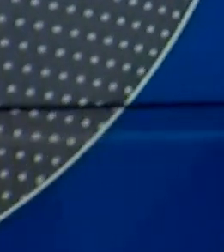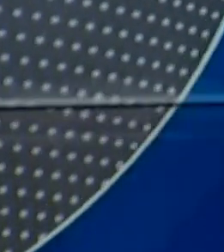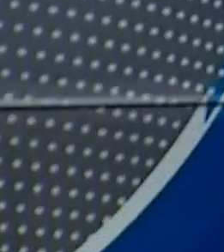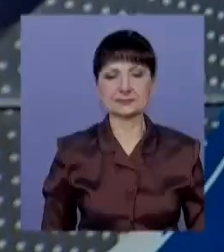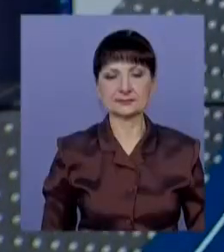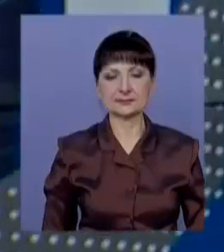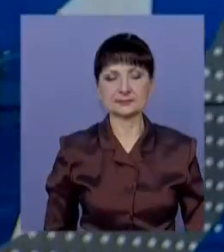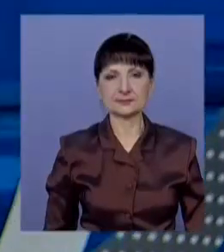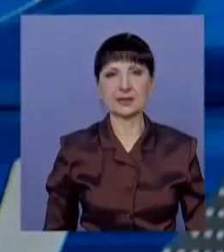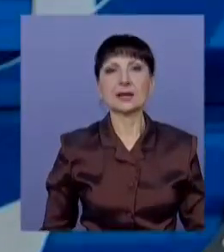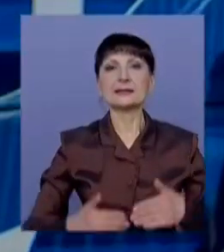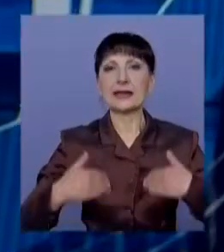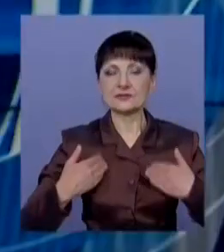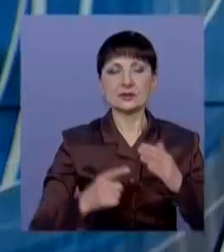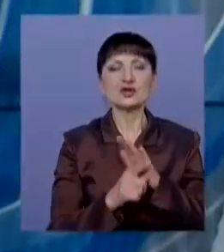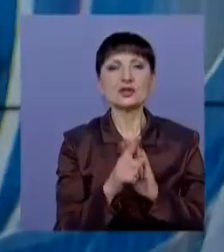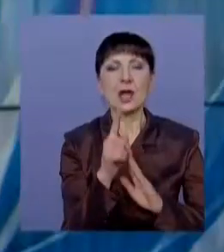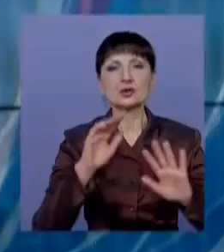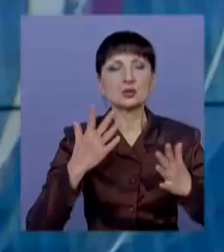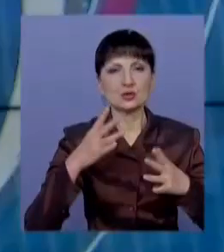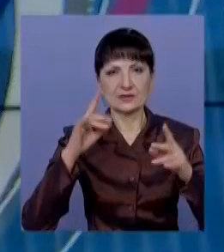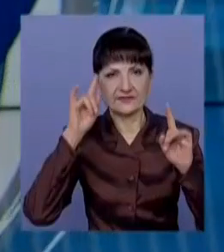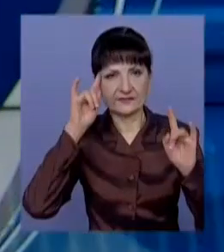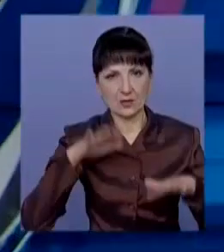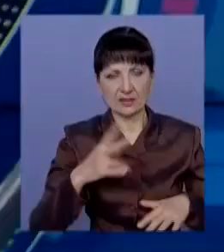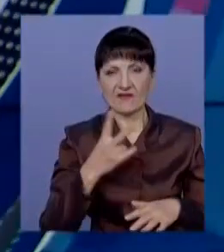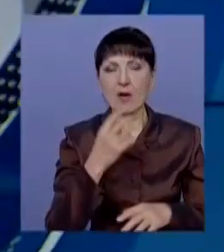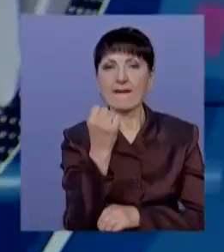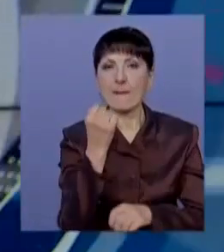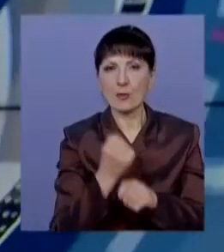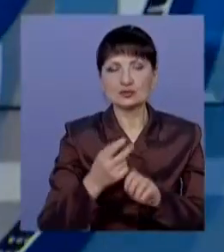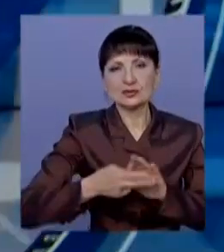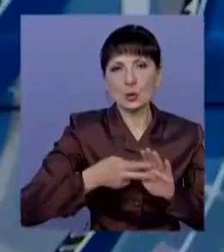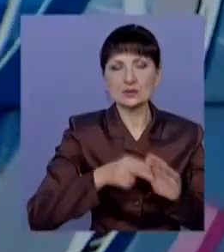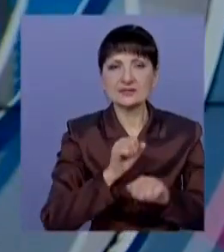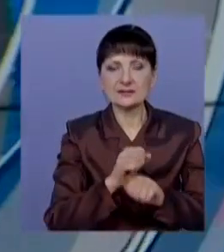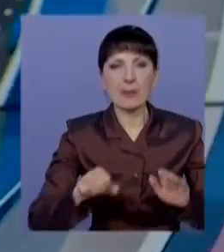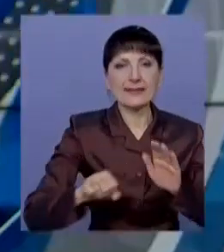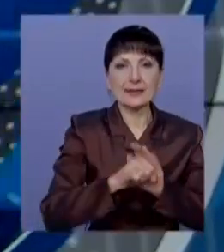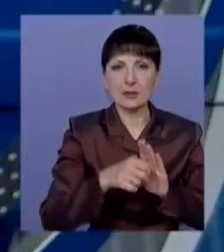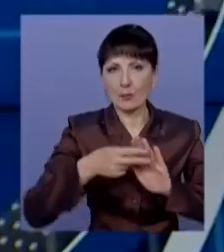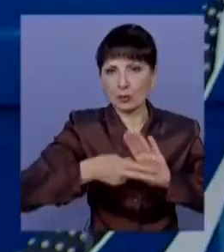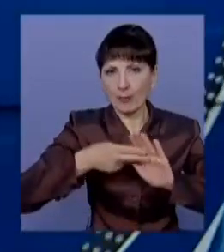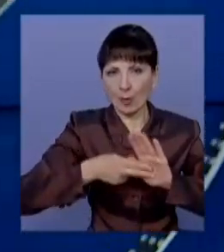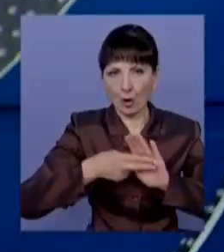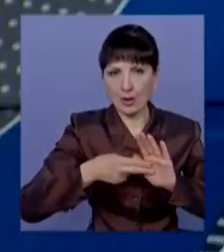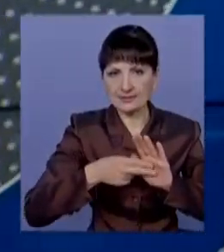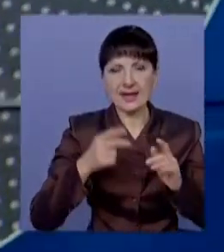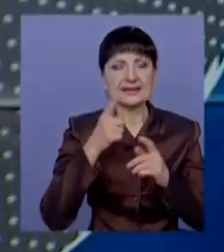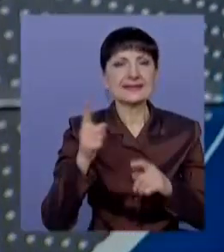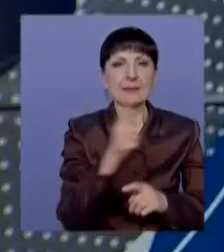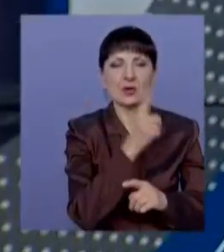Начинаем выпуск с шокирующей новости о трагедии в Жамбылской области. Двое рабочих железнодорожной станции погибли, попав под пассажирский поезд с